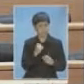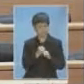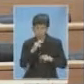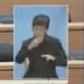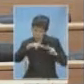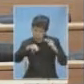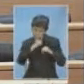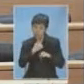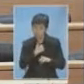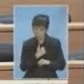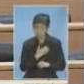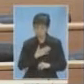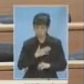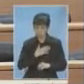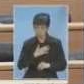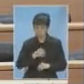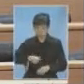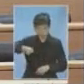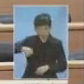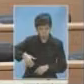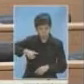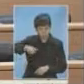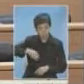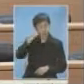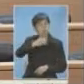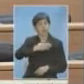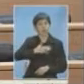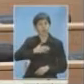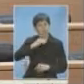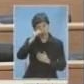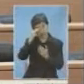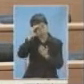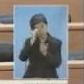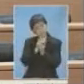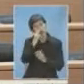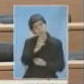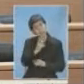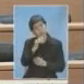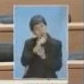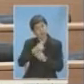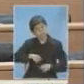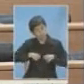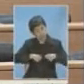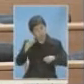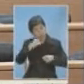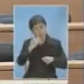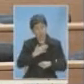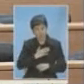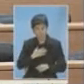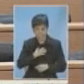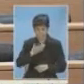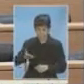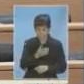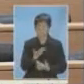การดูแลผมเป็นคนหนึ่งนะครับที่ผมวางกระเป๋าทุกครั้งบนสายพานตำรวจจะยืนยันได้ว่าผมทำอย่างนั้นจริงๆผมอยาก